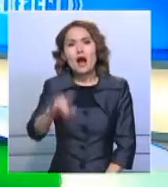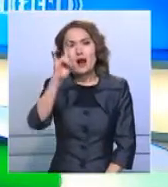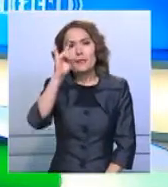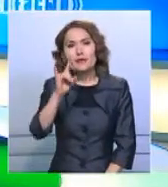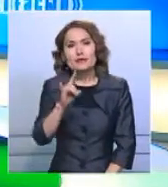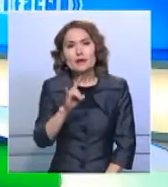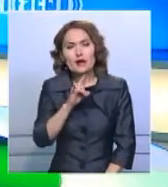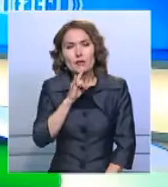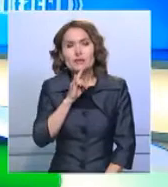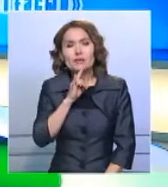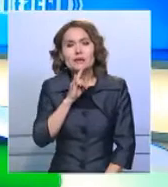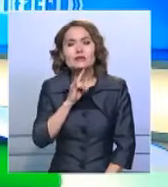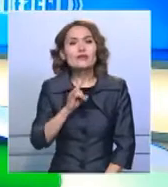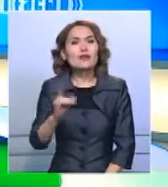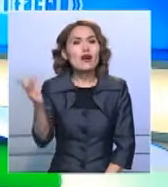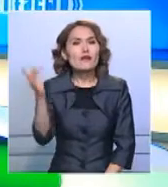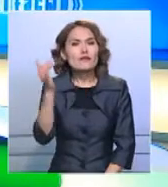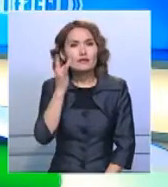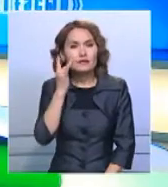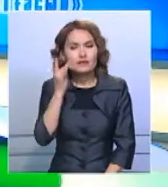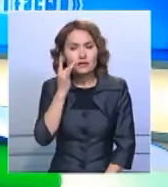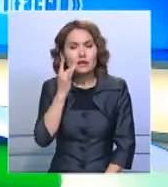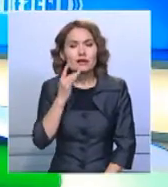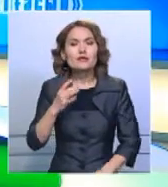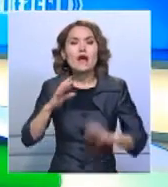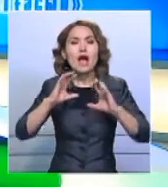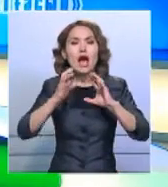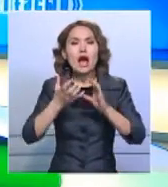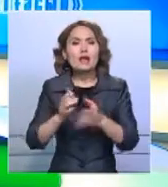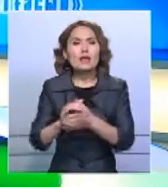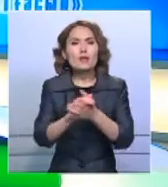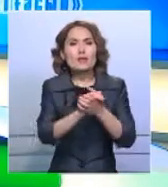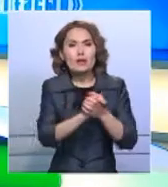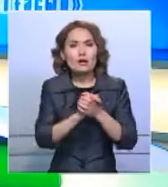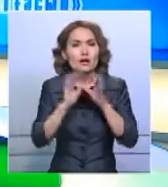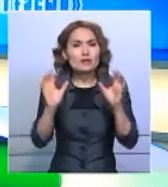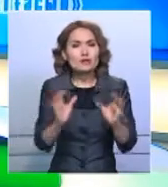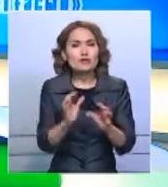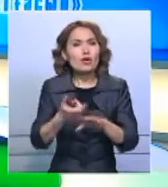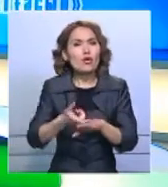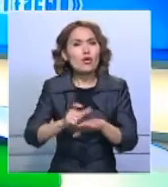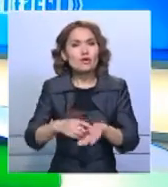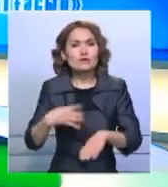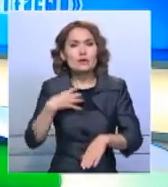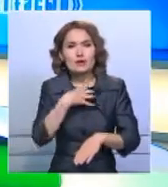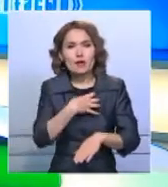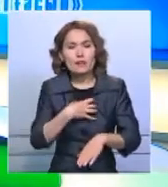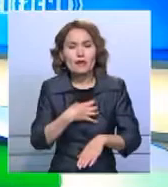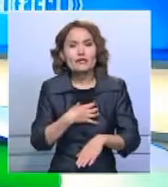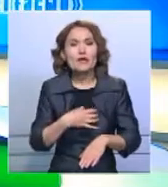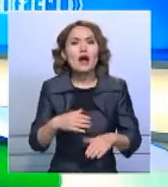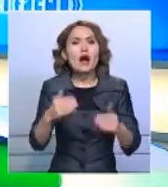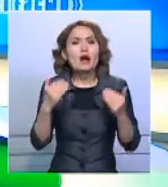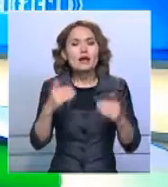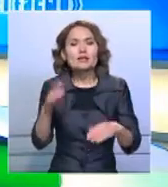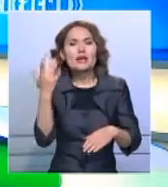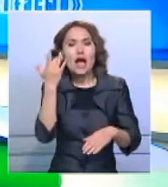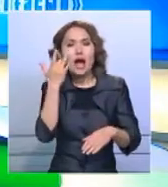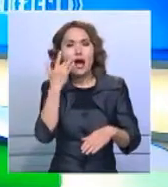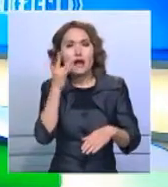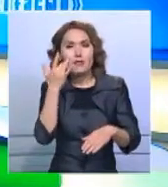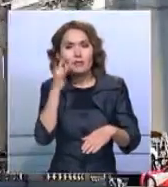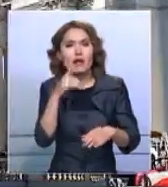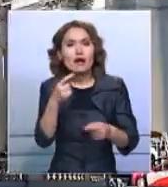Қазақстанның бастамалары қауіпсіз әлем құруда аса маңызды. Бұл туралы біздің арнаның тілшілеріне америкалық ядролық қауіпті сейілту ұйымы